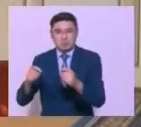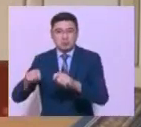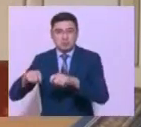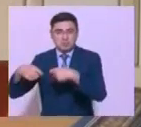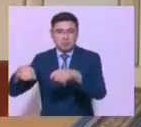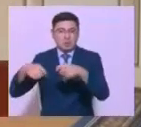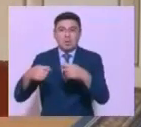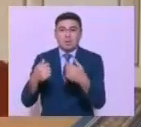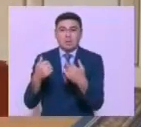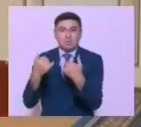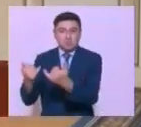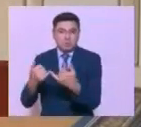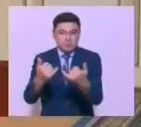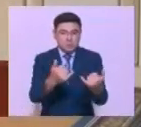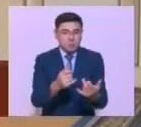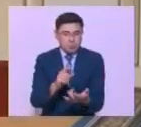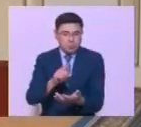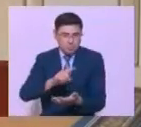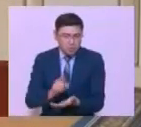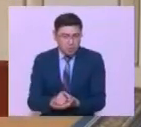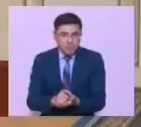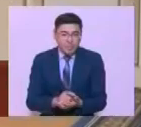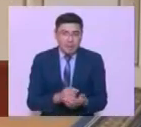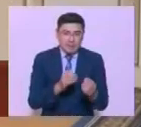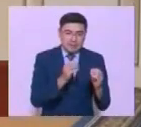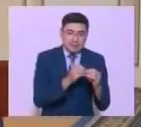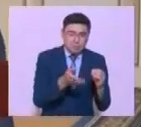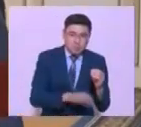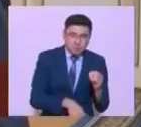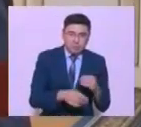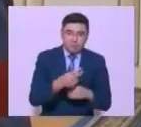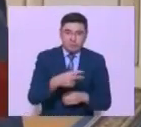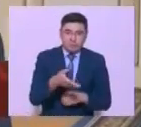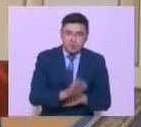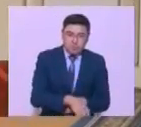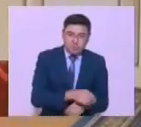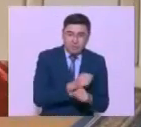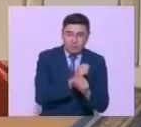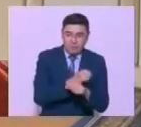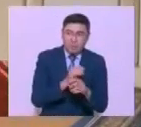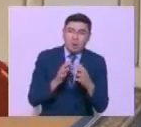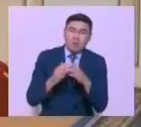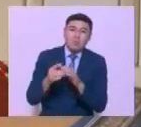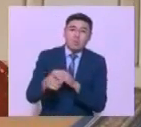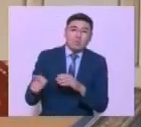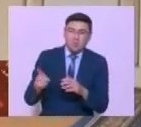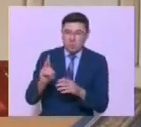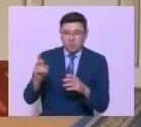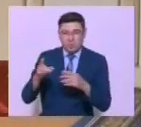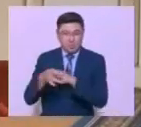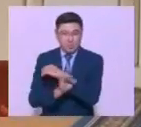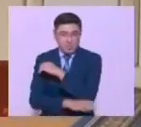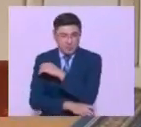жылы осы түйені 10 түйеден, 20 түйеден осы ауылдағы күнкөрісі төмен